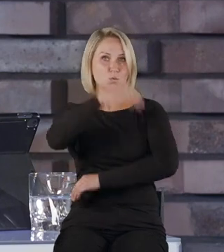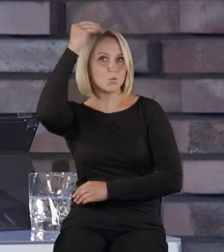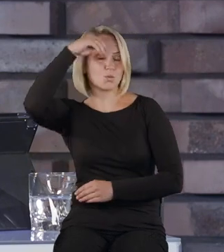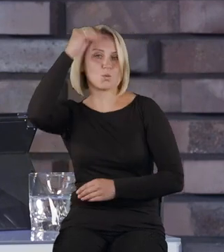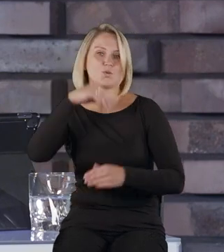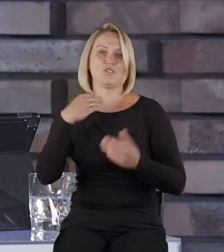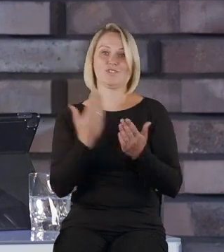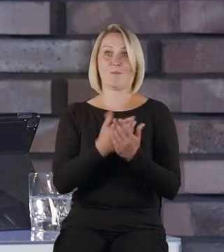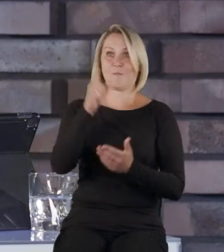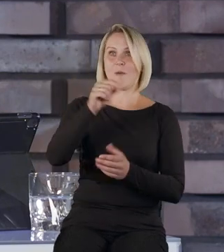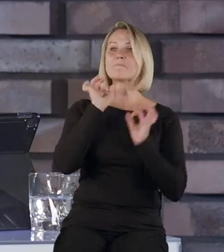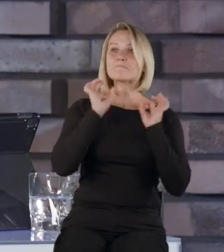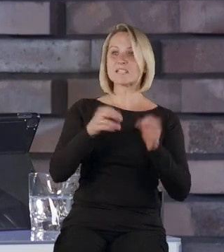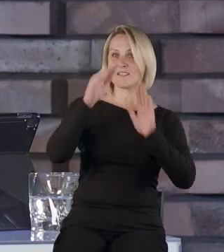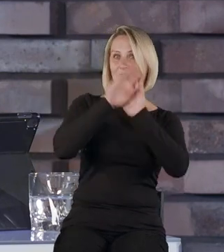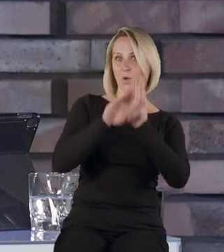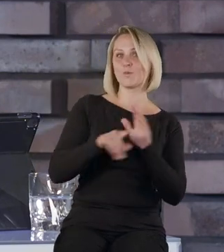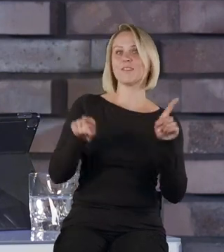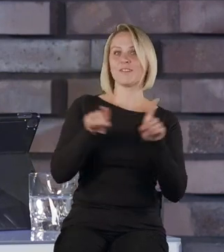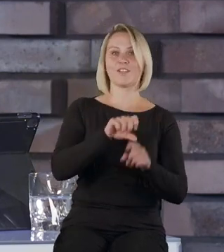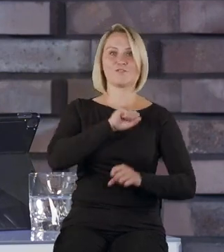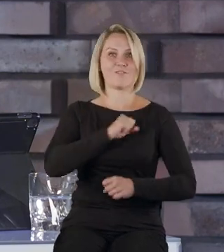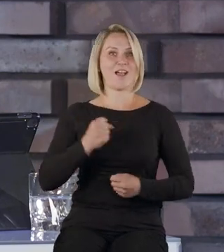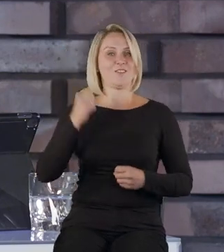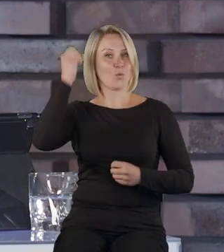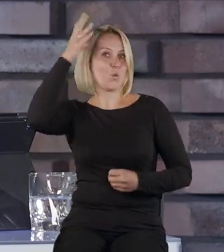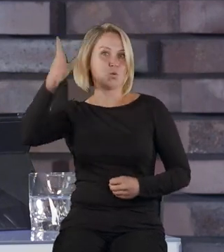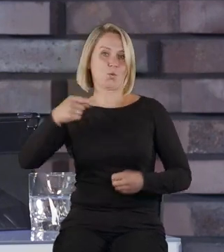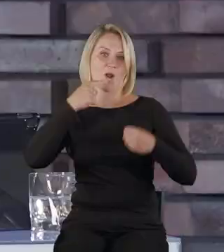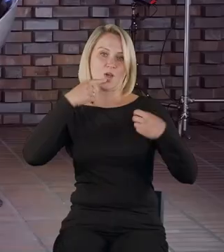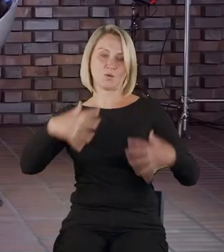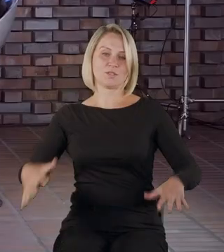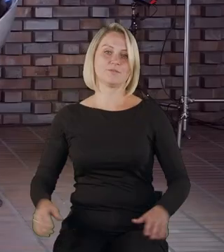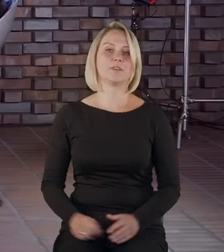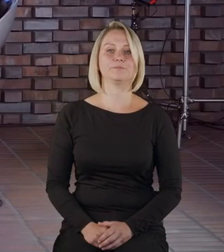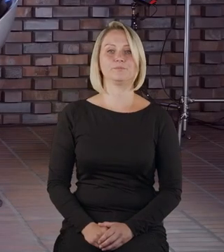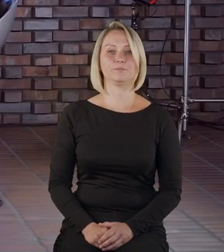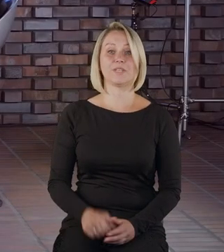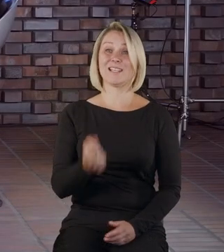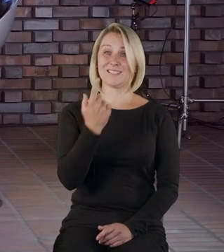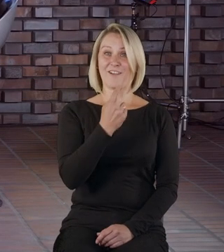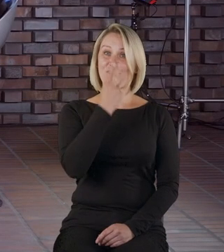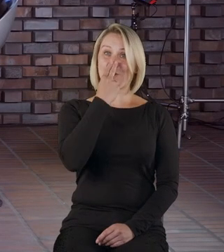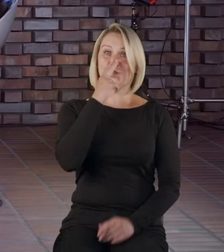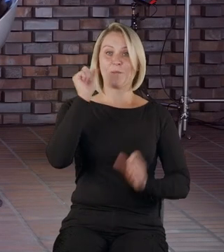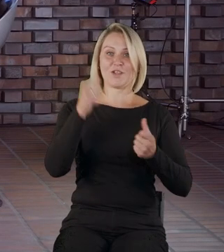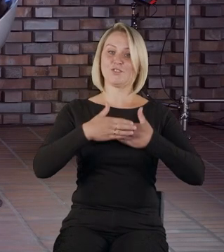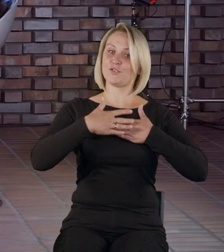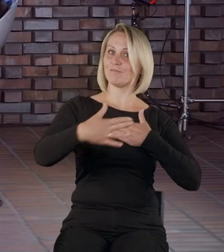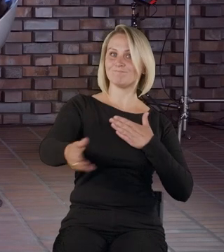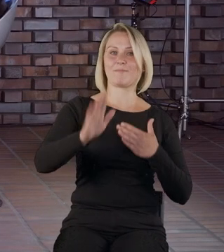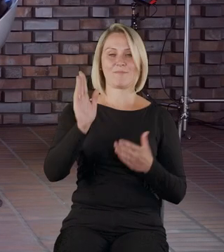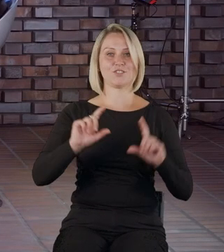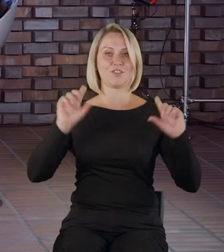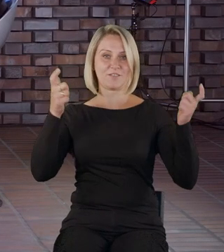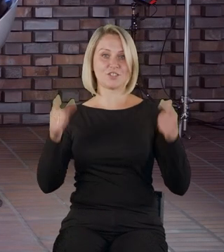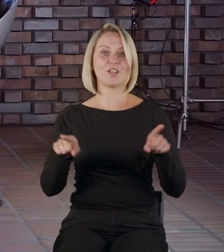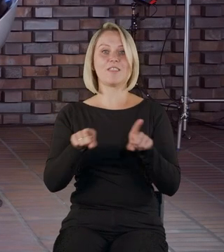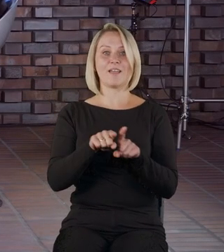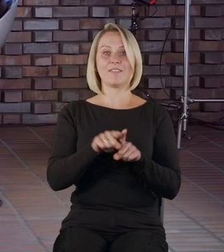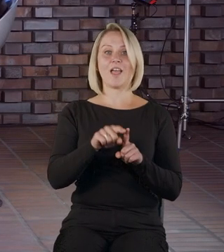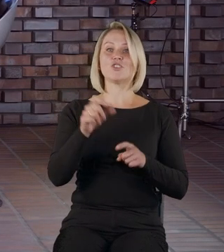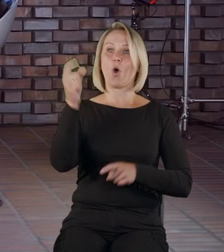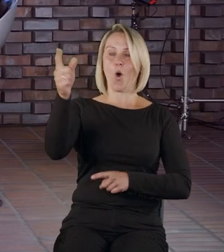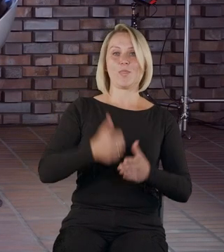tylko ze względów naukowych, ale i rozrywkowych i kulturowych. Za chwilę zobaczycie, co nas dzisiaj czeka, po czym usłyszycie kilka słów